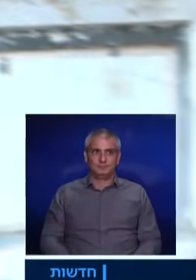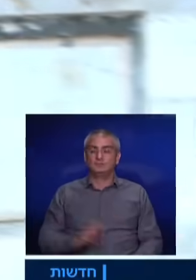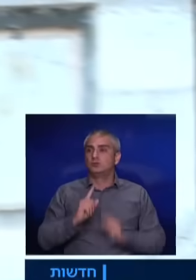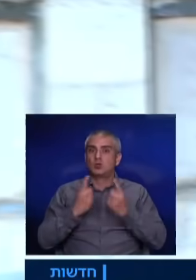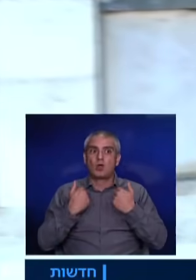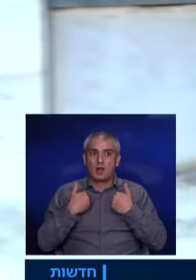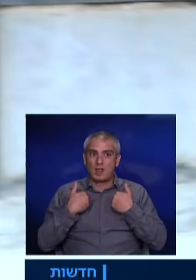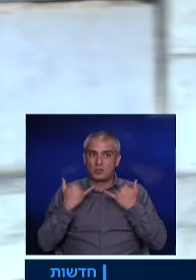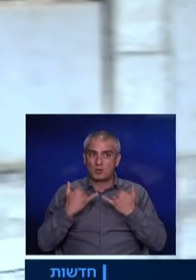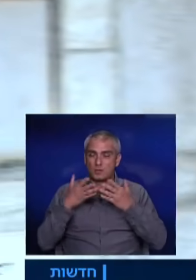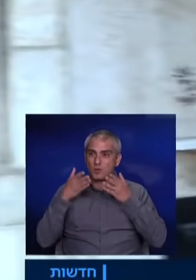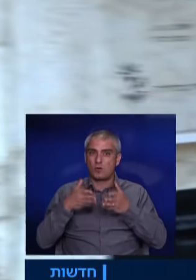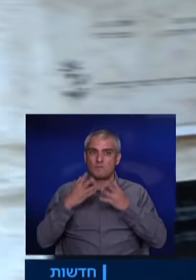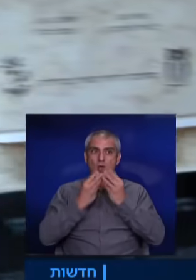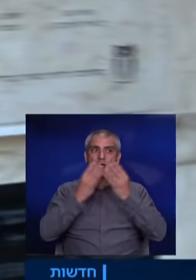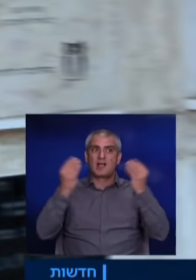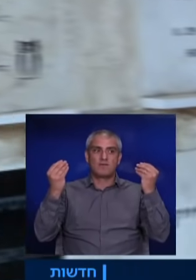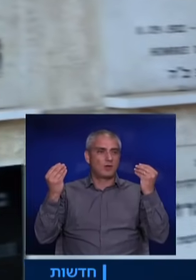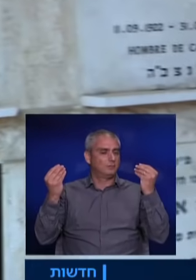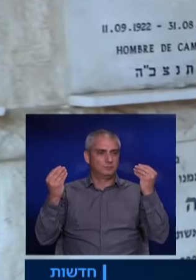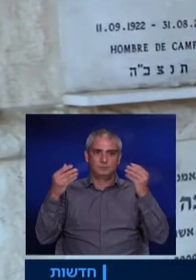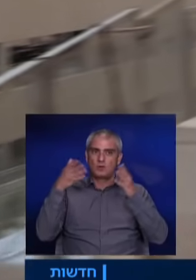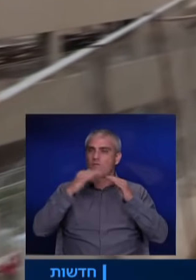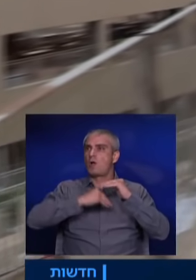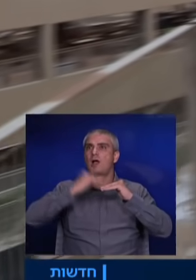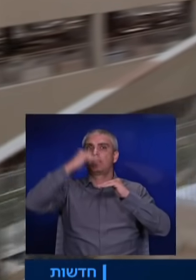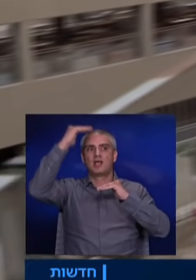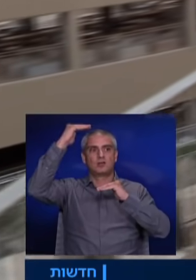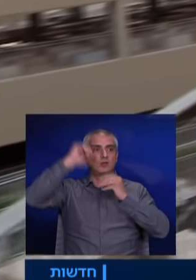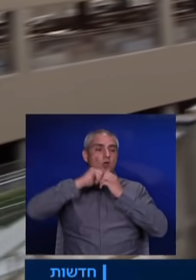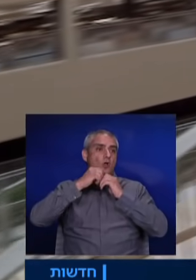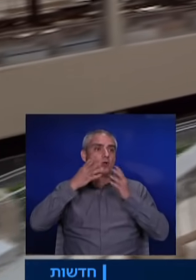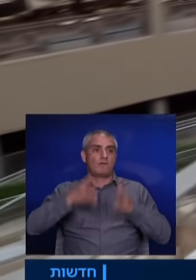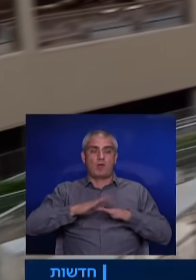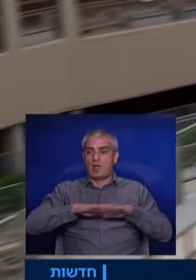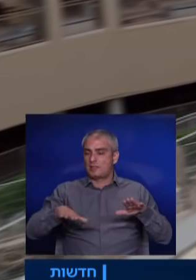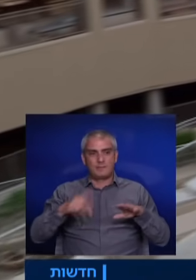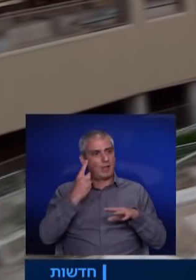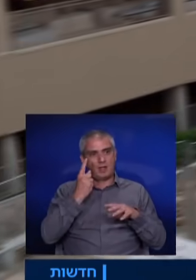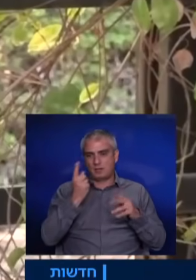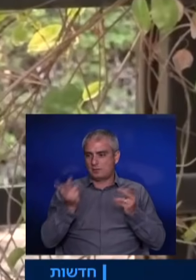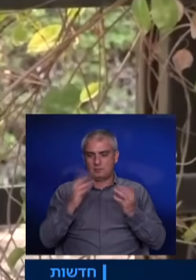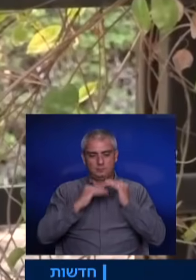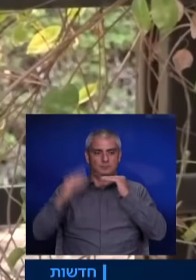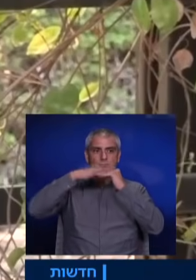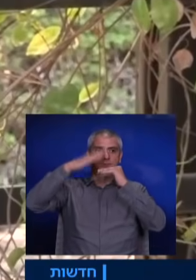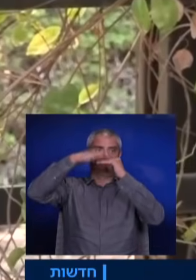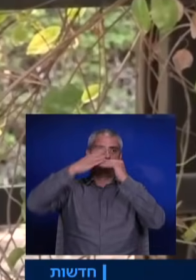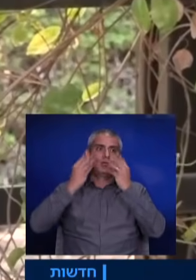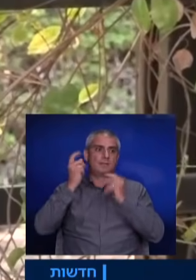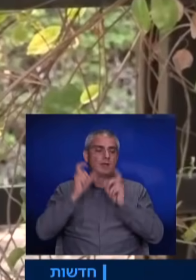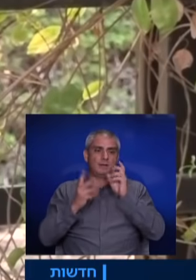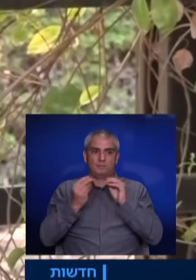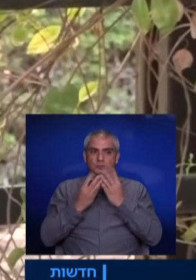לנו היום עם הקבורה הרוויה, קבורה בקירות, או שגם קבורה באדמה אחד מעל השני, מביא המון, המון